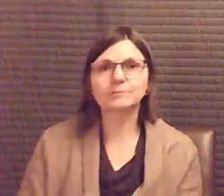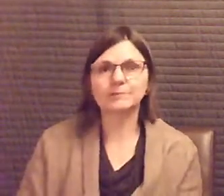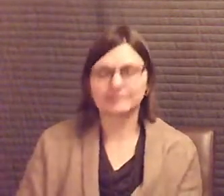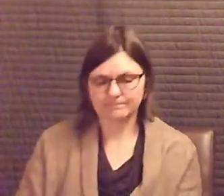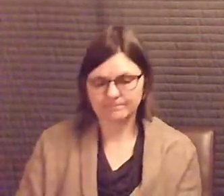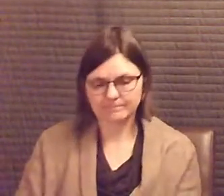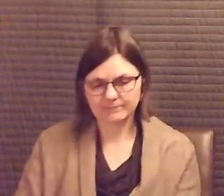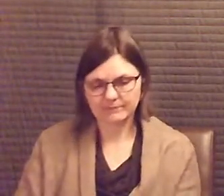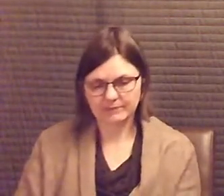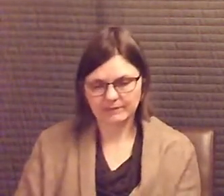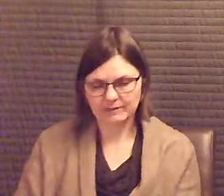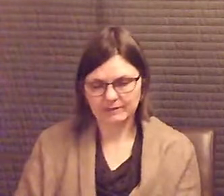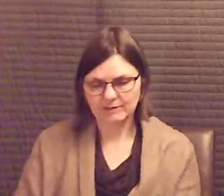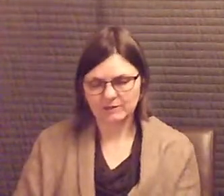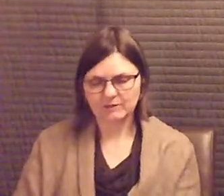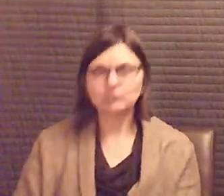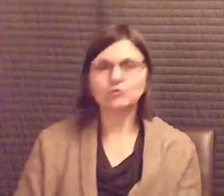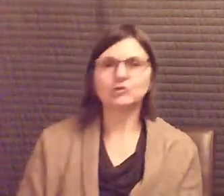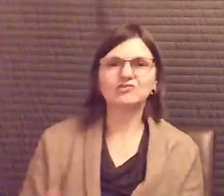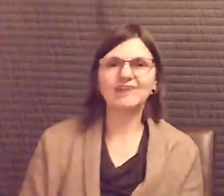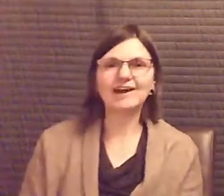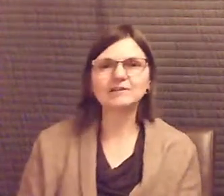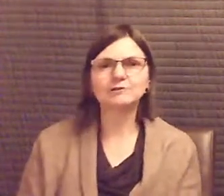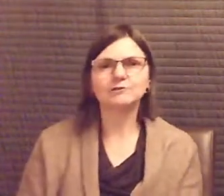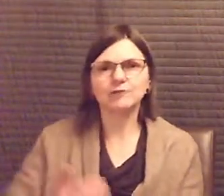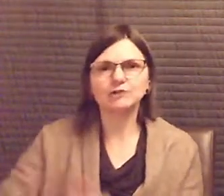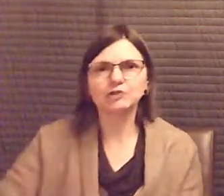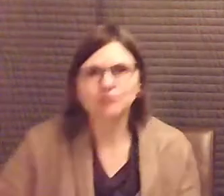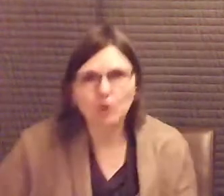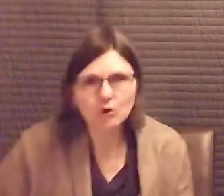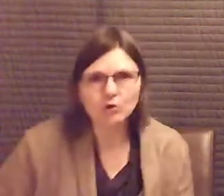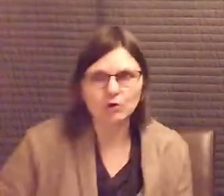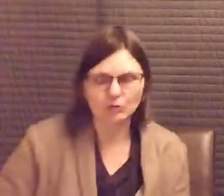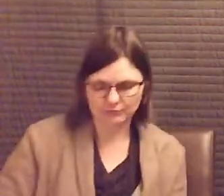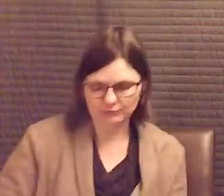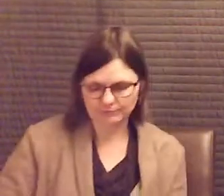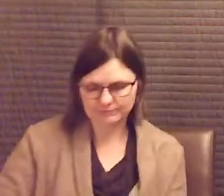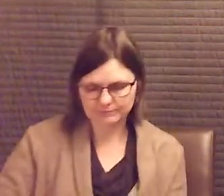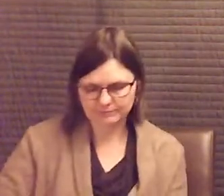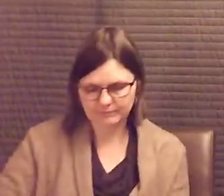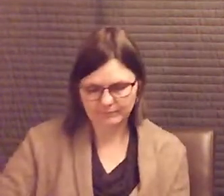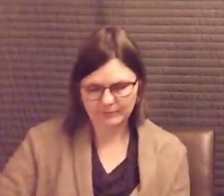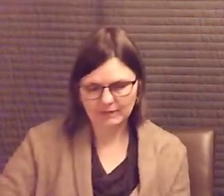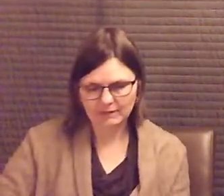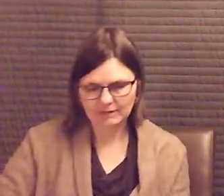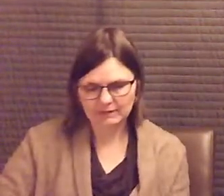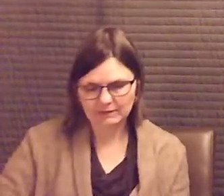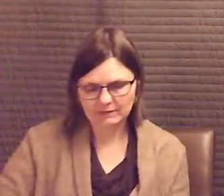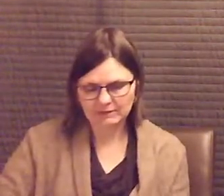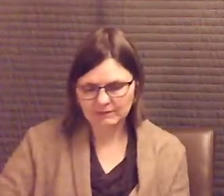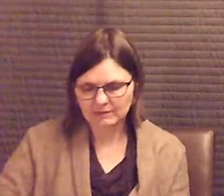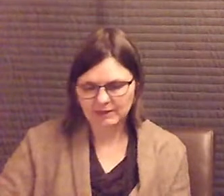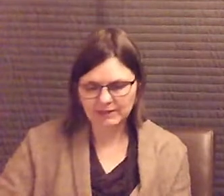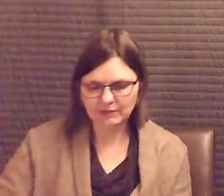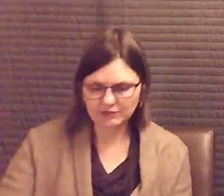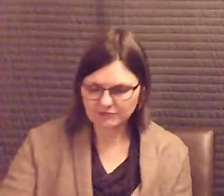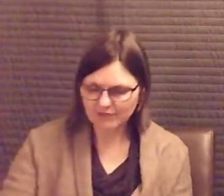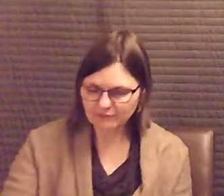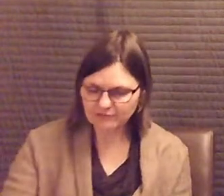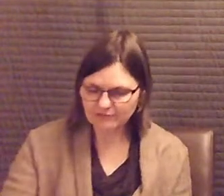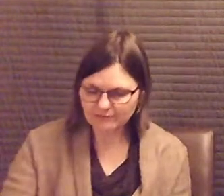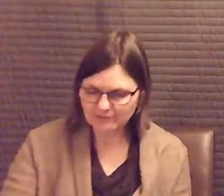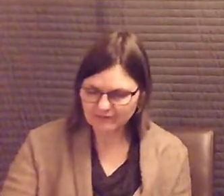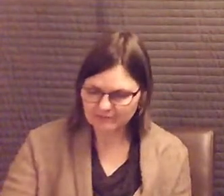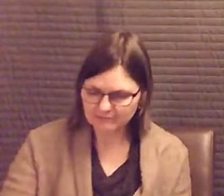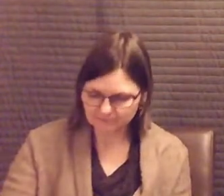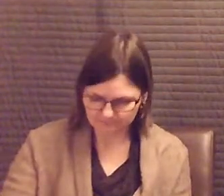verhoord maar euro familie door het kwade van het ongeloof en john delvers forty-two canyon strive